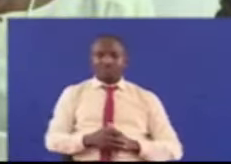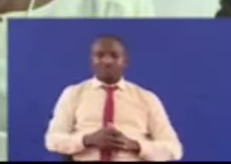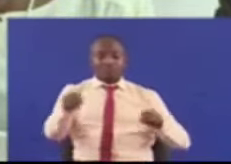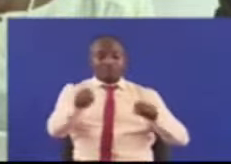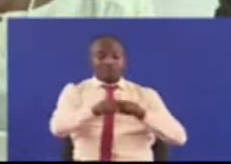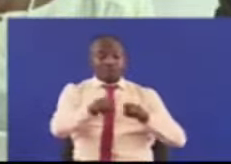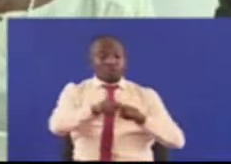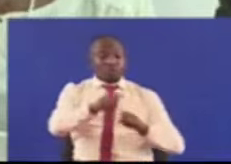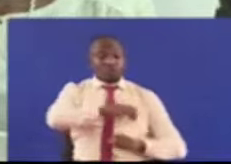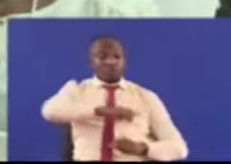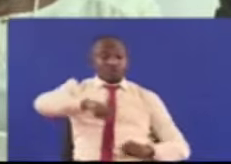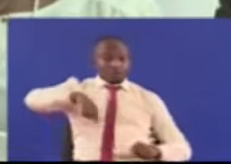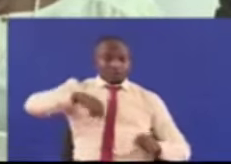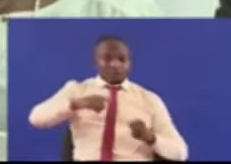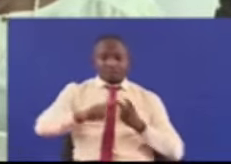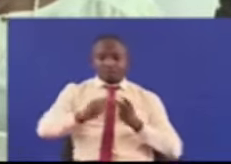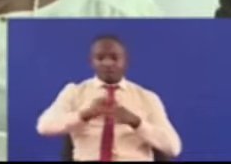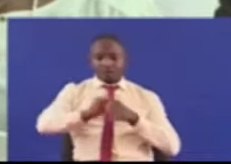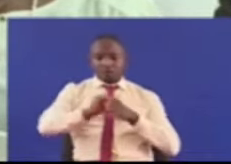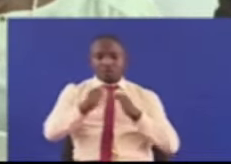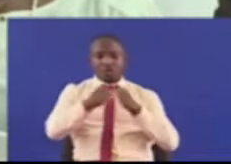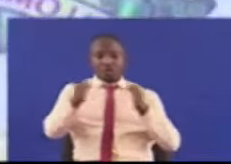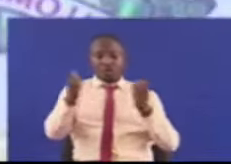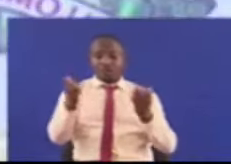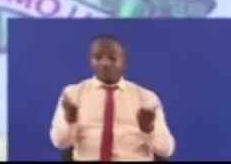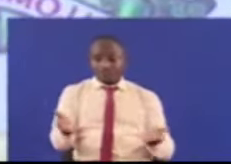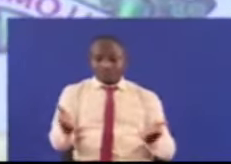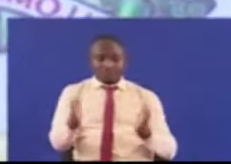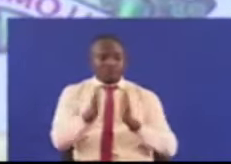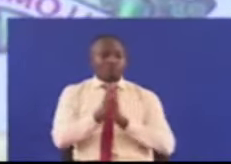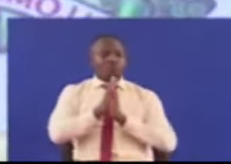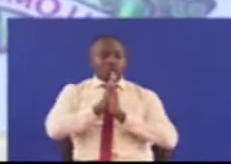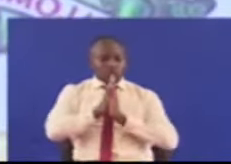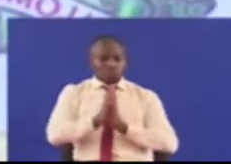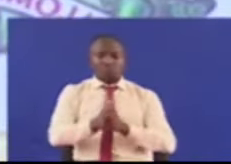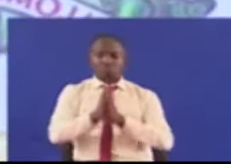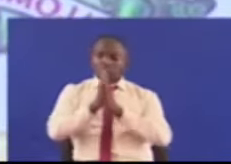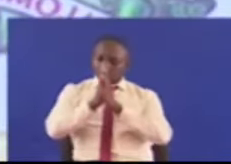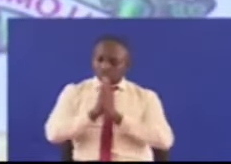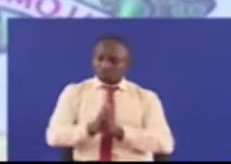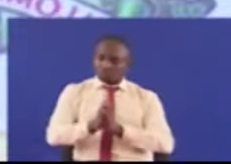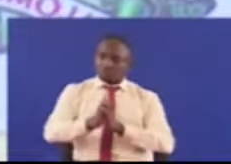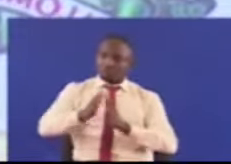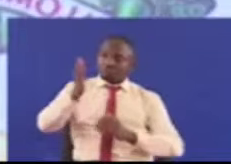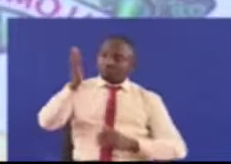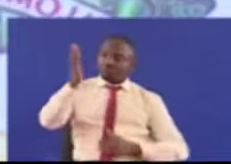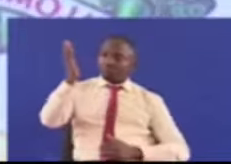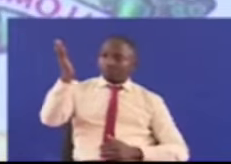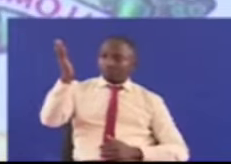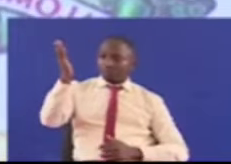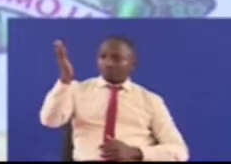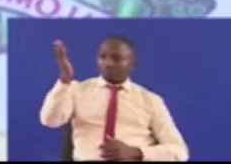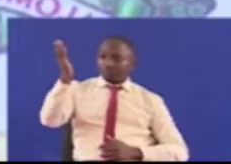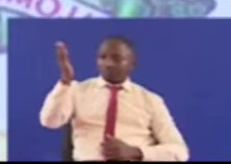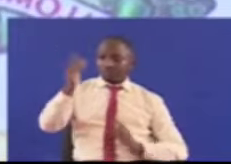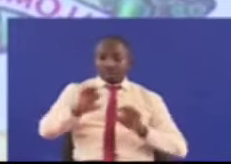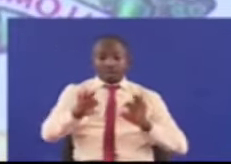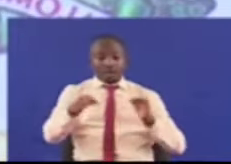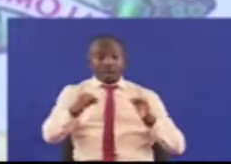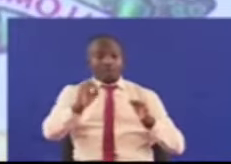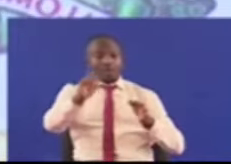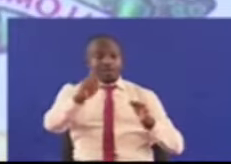Ndugu zangu, nitumie fursa hii kumshukuru sana sana Mwenyezi Mungu kwa